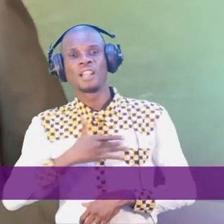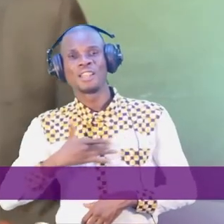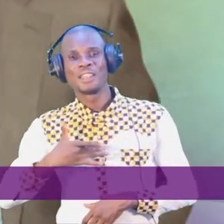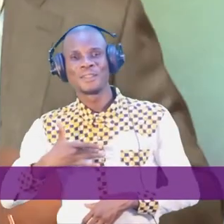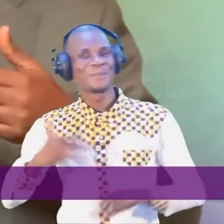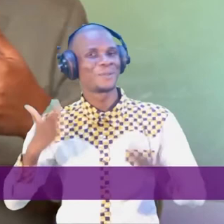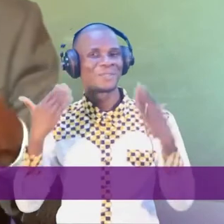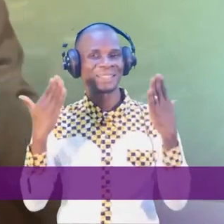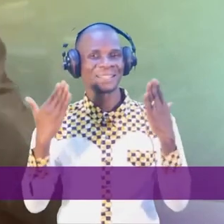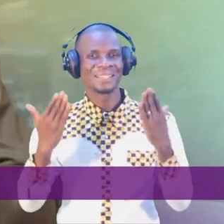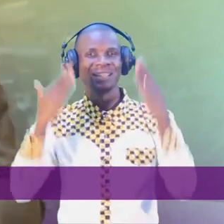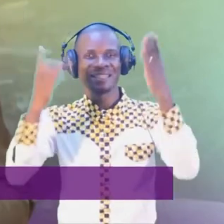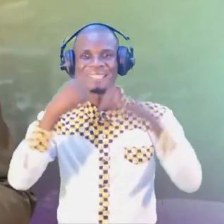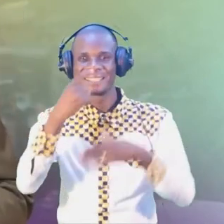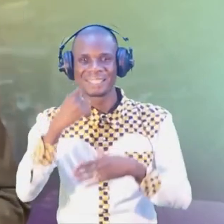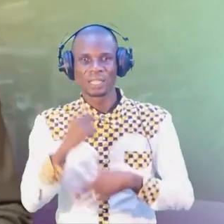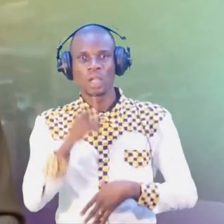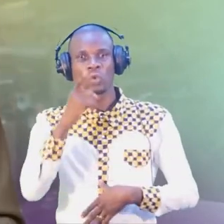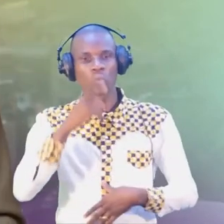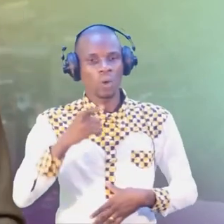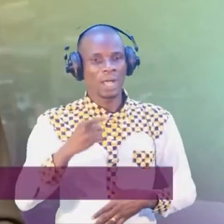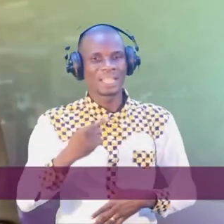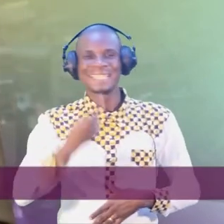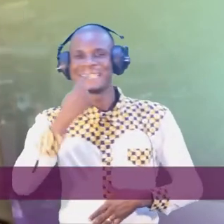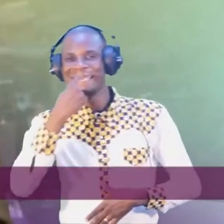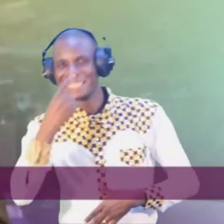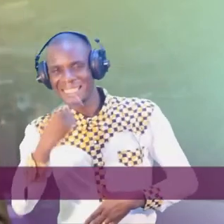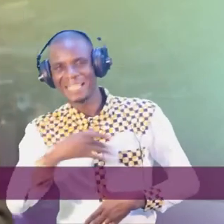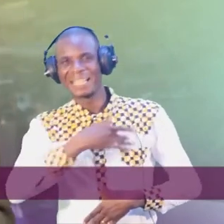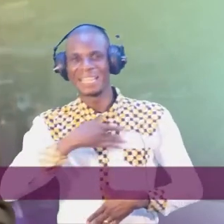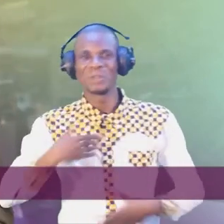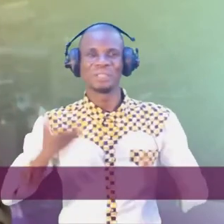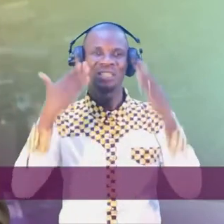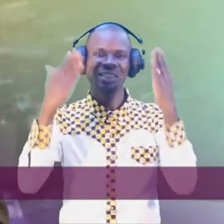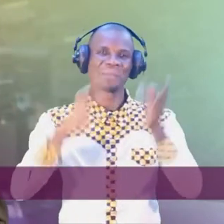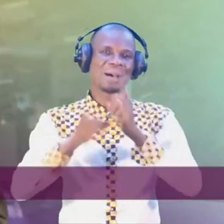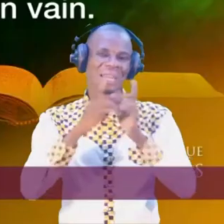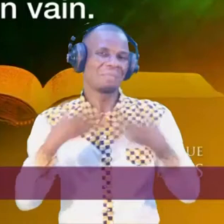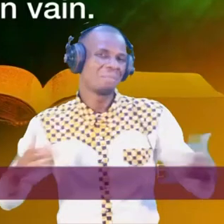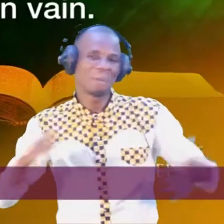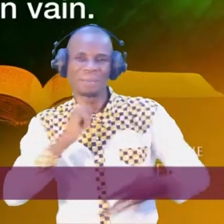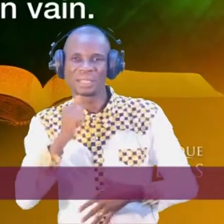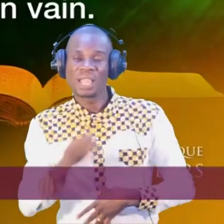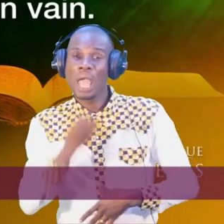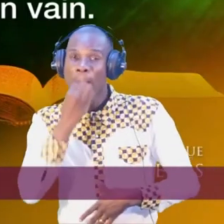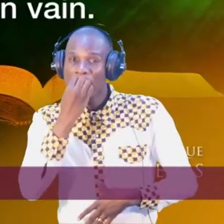Amri ya tatu inahusu heshima kwa jina la Mungu katika Kutoka